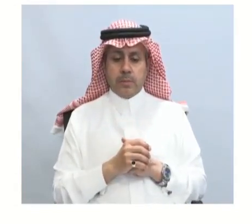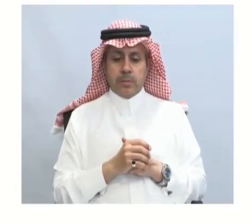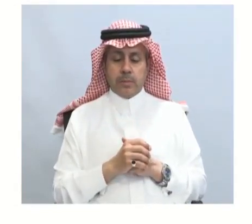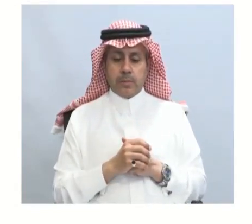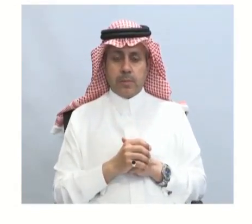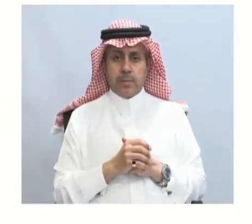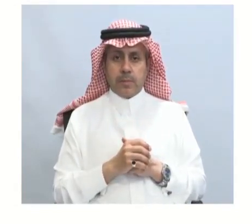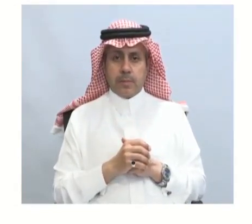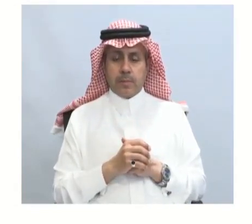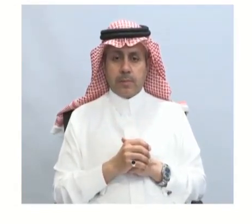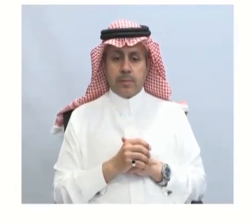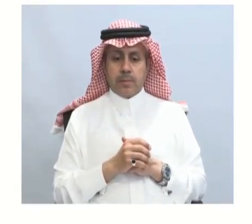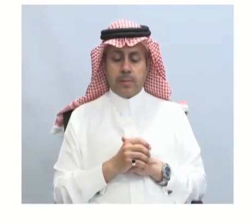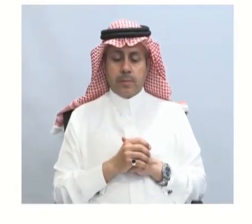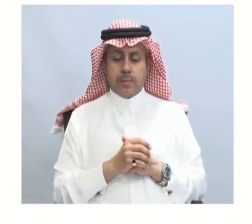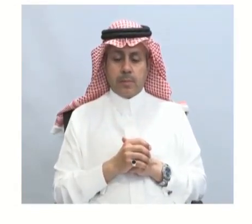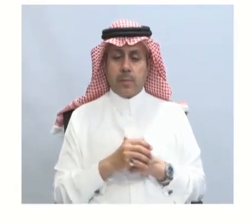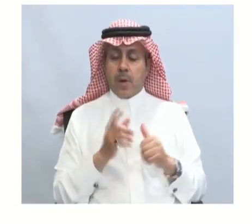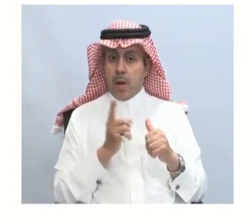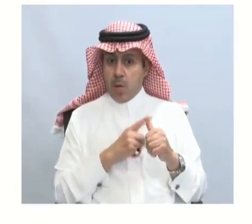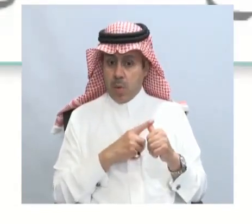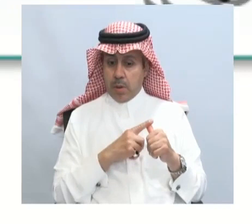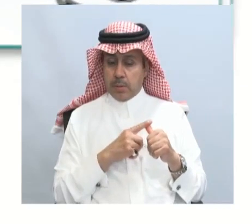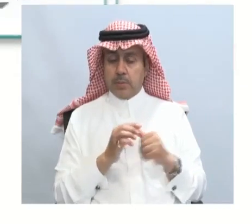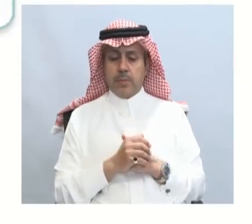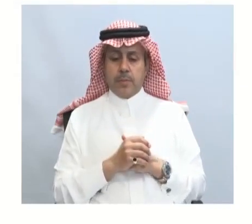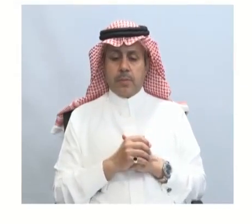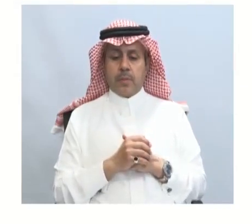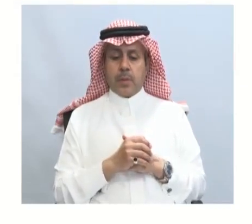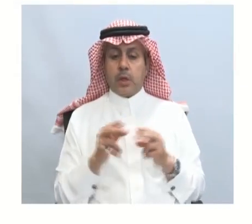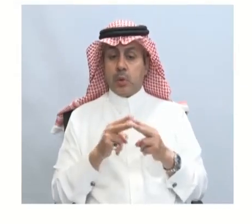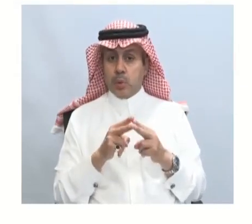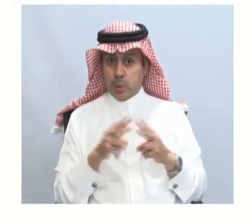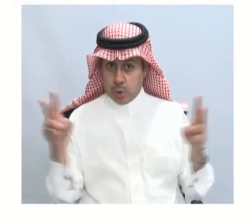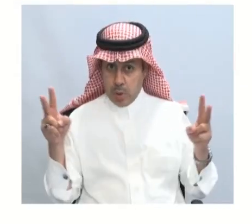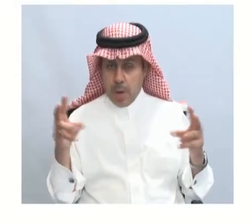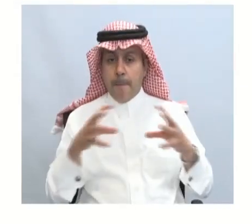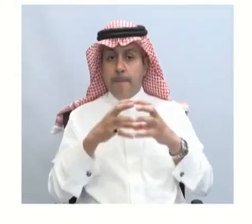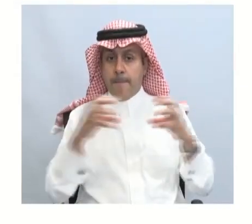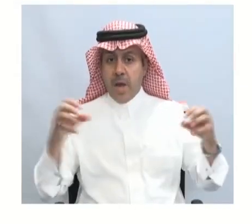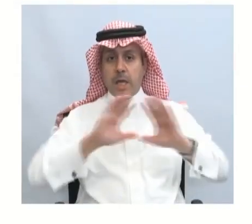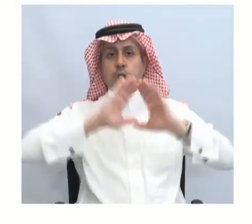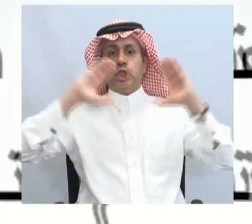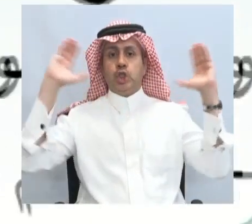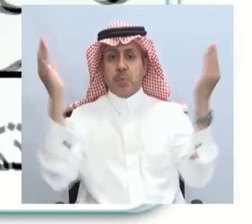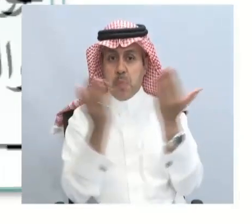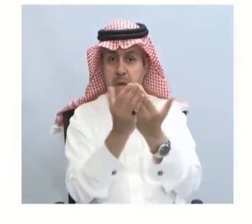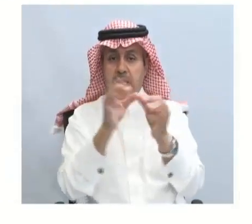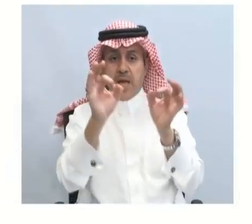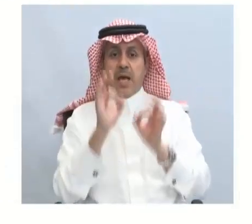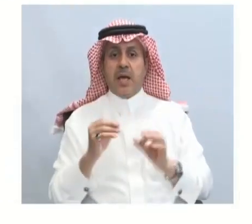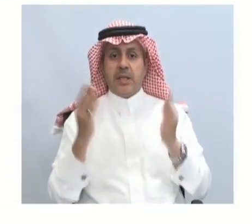الطالب واختي الطالبه في نهايه الدرس ان تكون قادرا على ان تشرح المعنى الاجمالي لايات الدرس